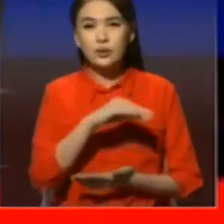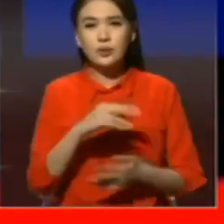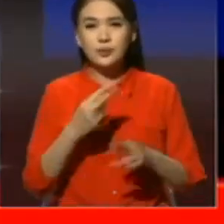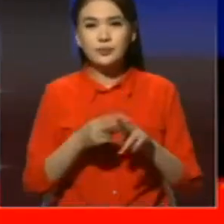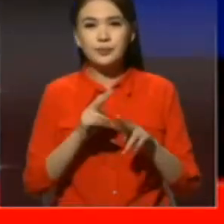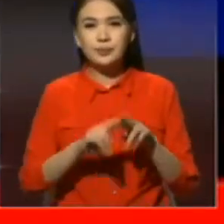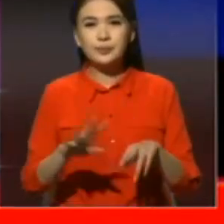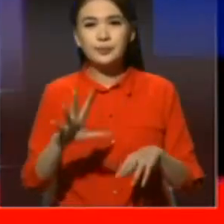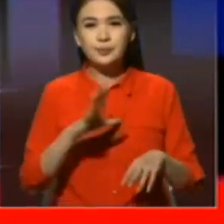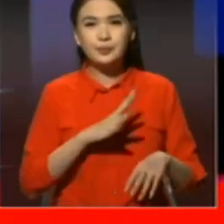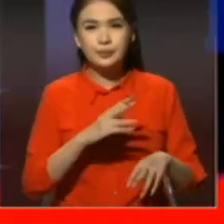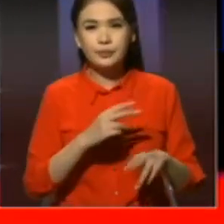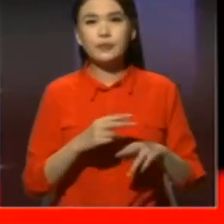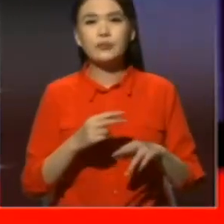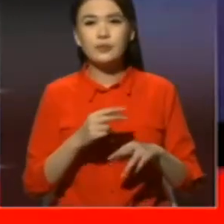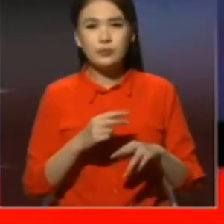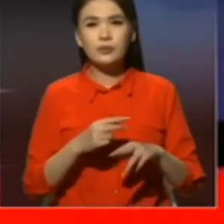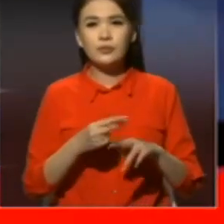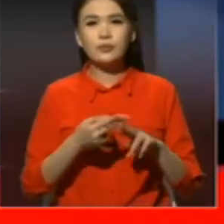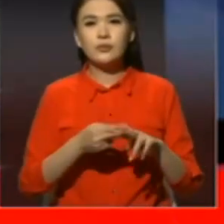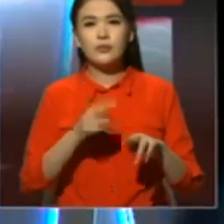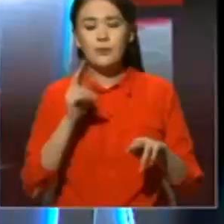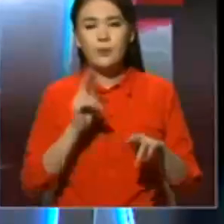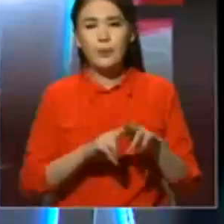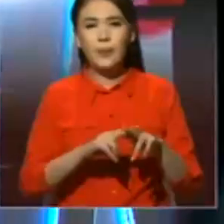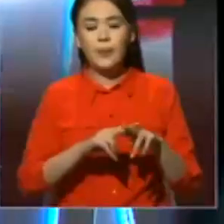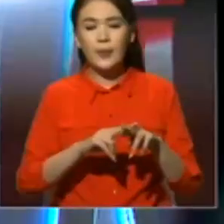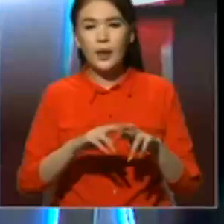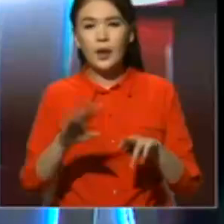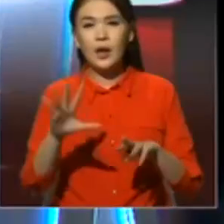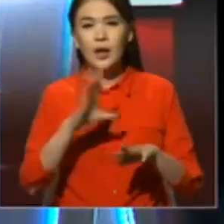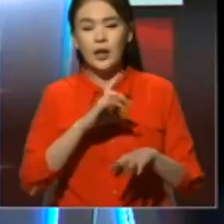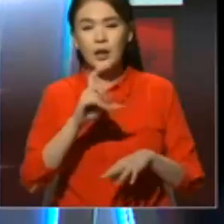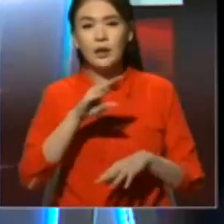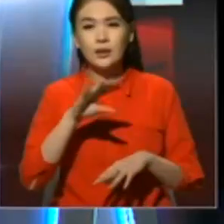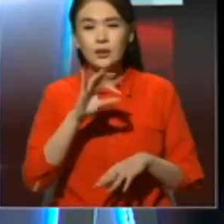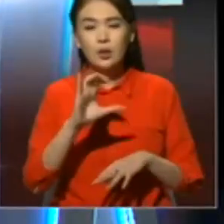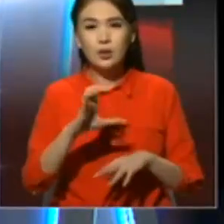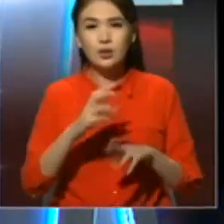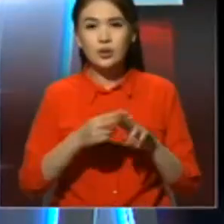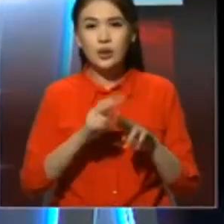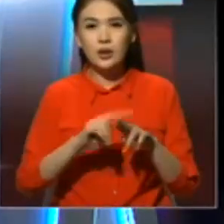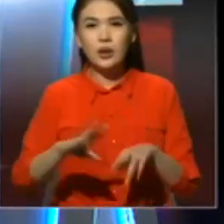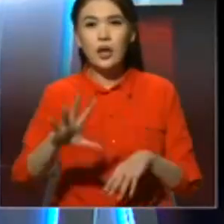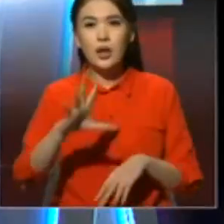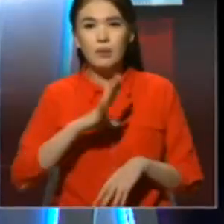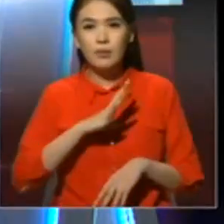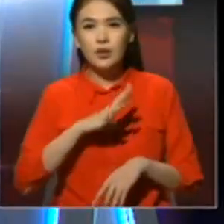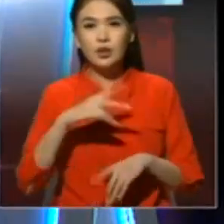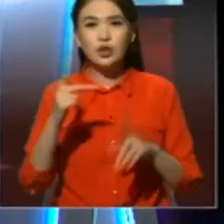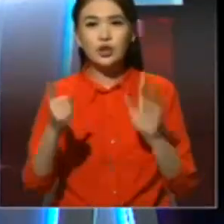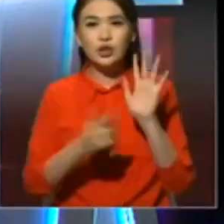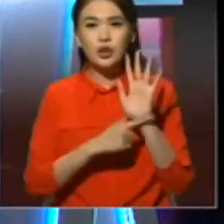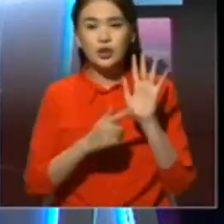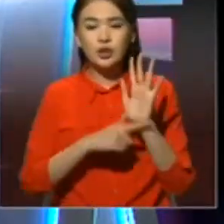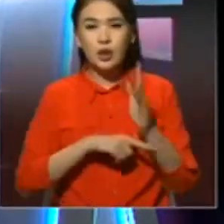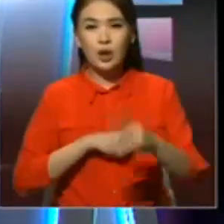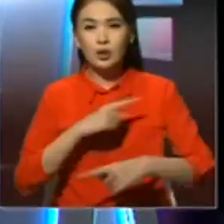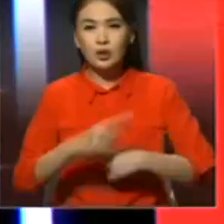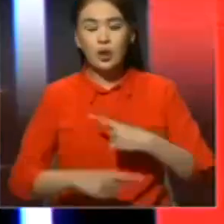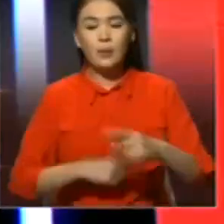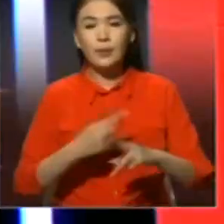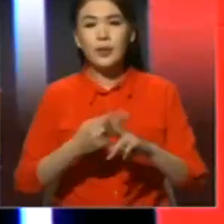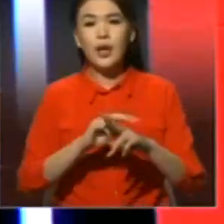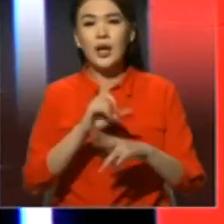Біздің елде осы кешірім сұрай, осы этнос дейміз ғой, этнос деп, әлшеріміз этнос деп айтып отырмыз, олардың алды мысалға 7-ші ұрпағына дейін бізде елде тұрып